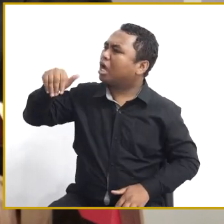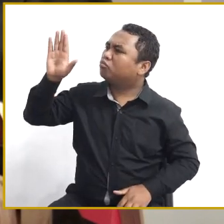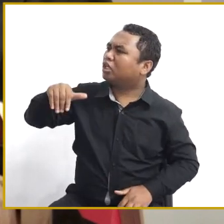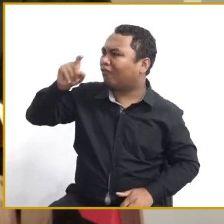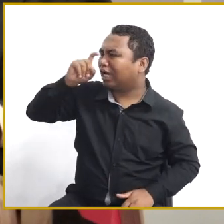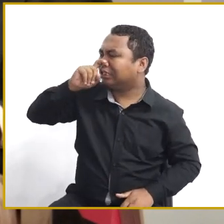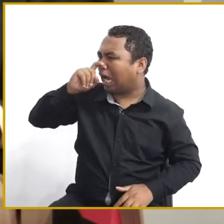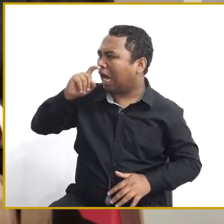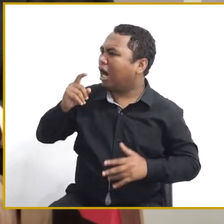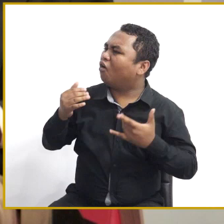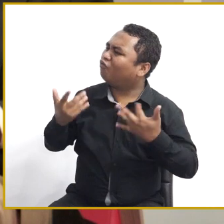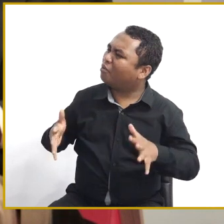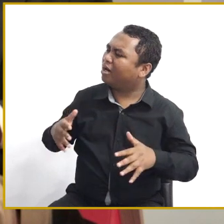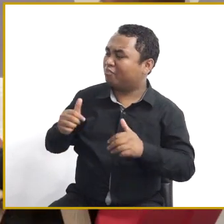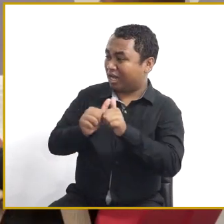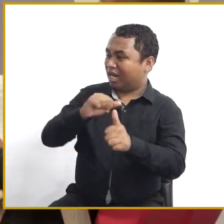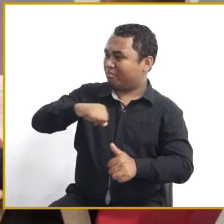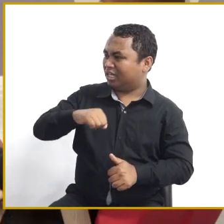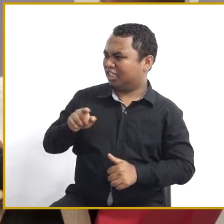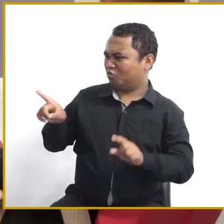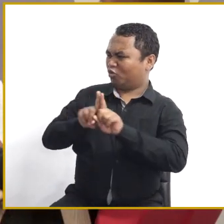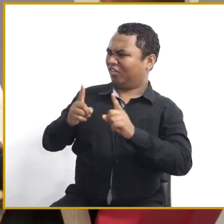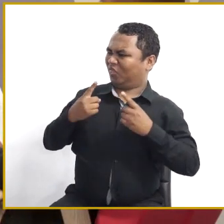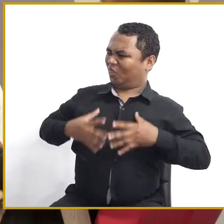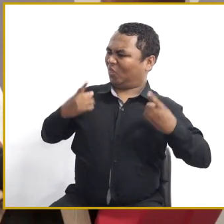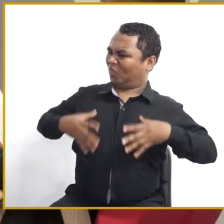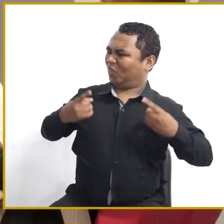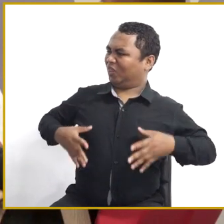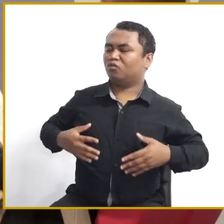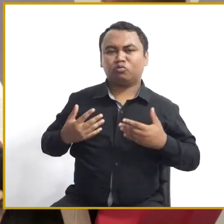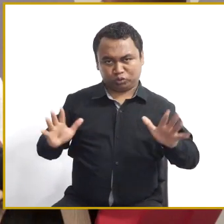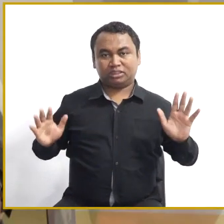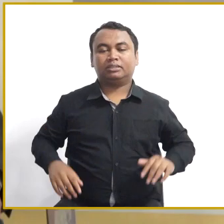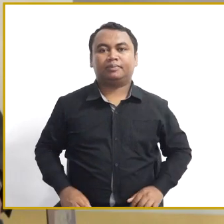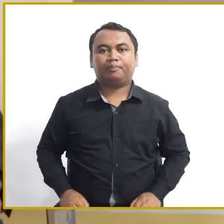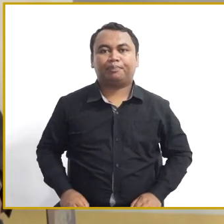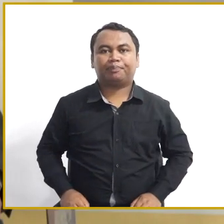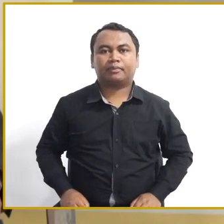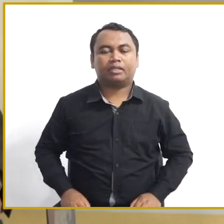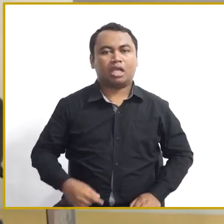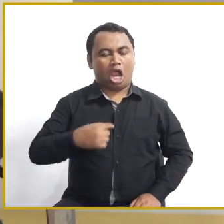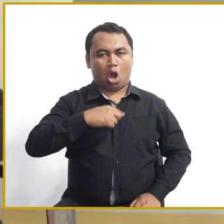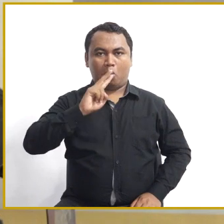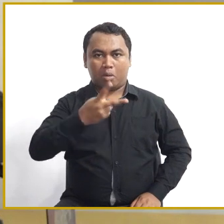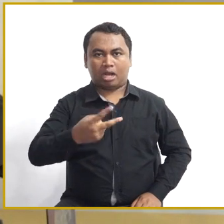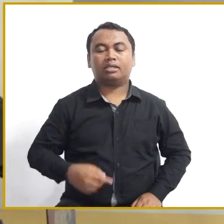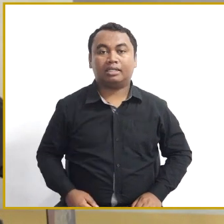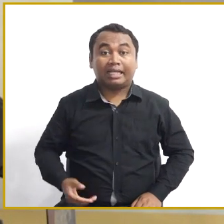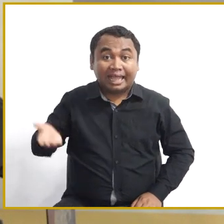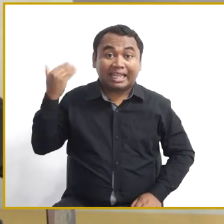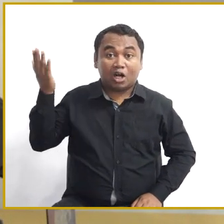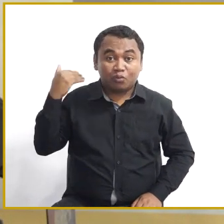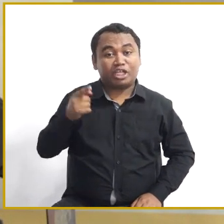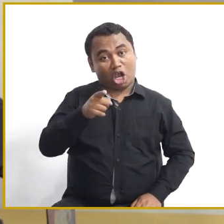izay projet ny Patrick Rahamanana zay? Tamin'ny anao nantenanambady Abraham Razafy, nareo mivady aloha